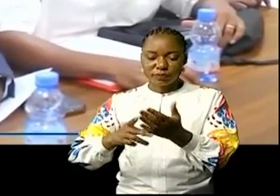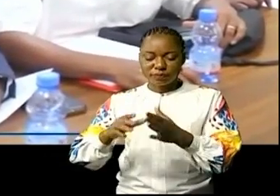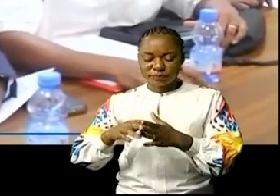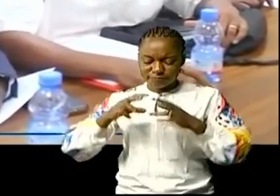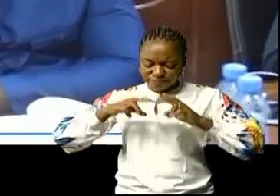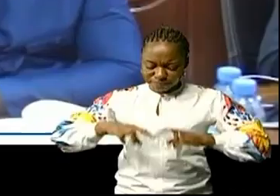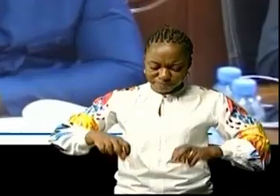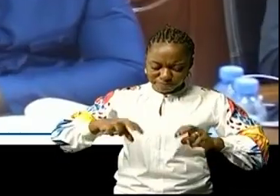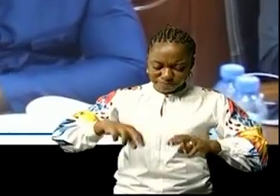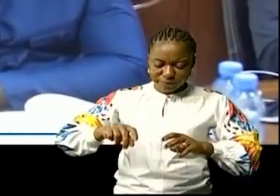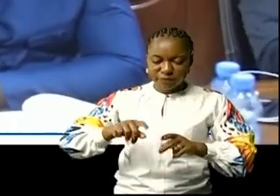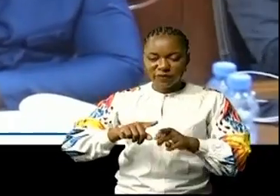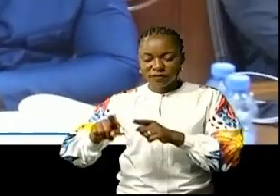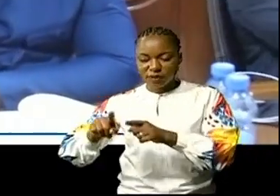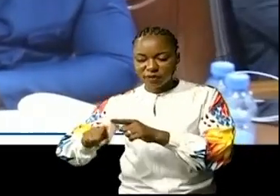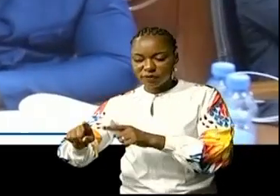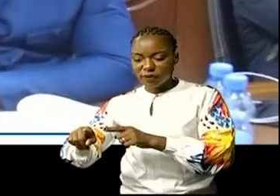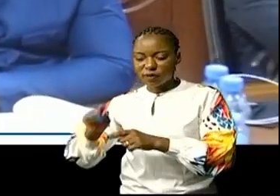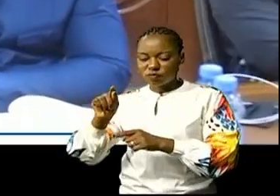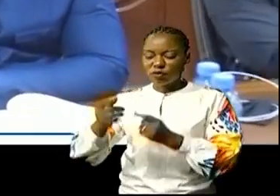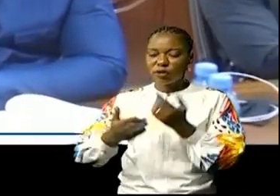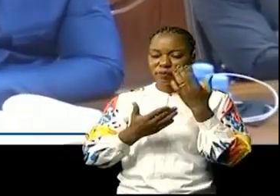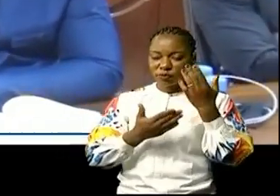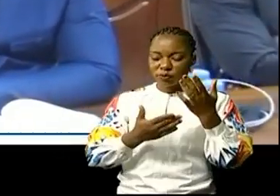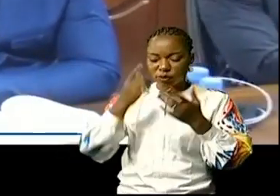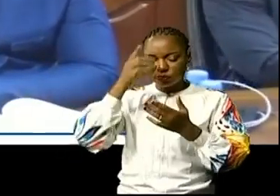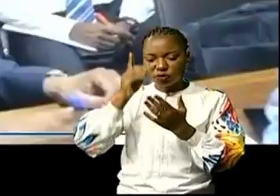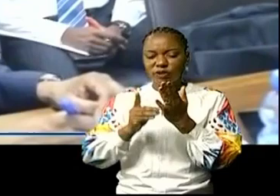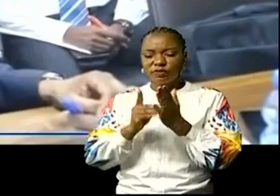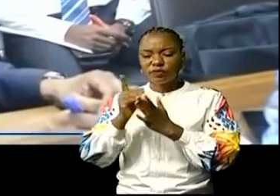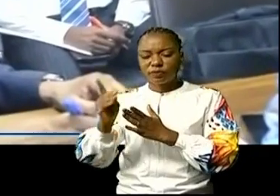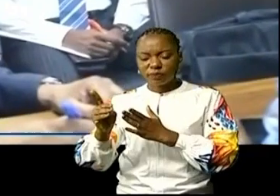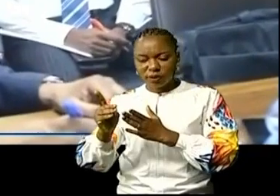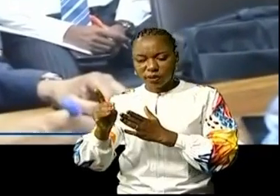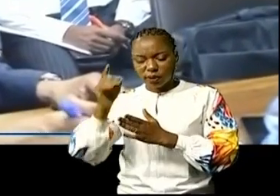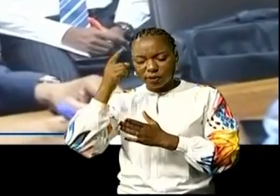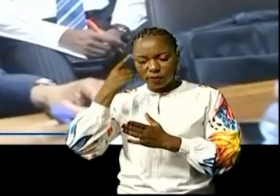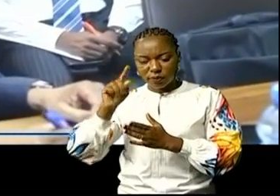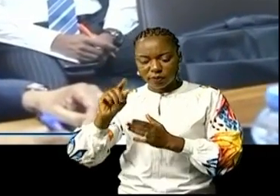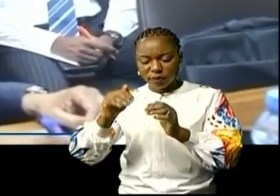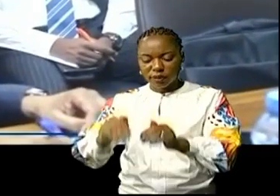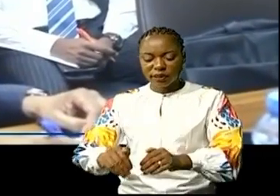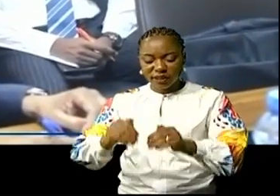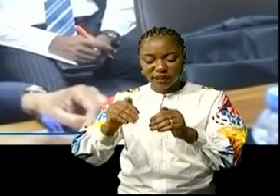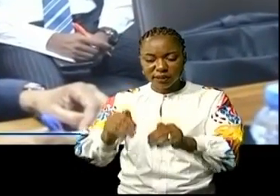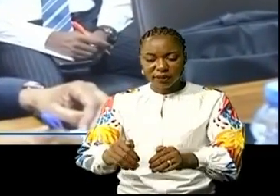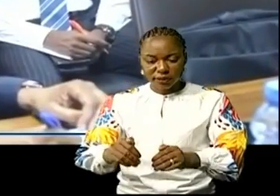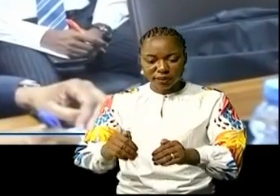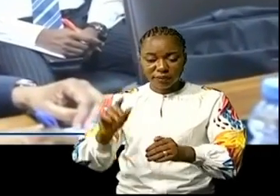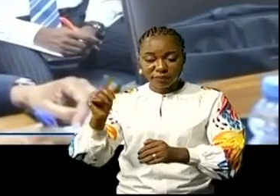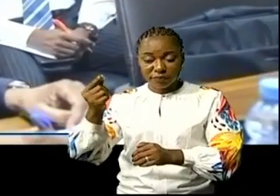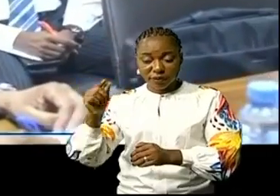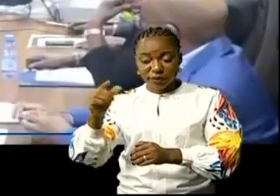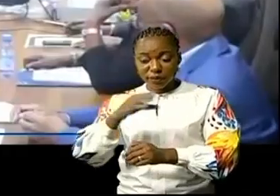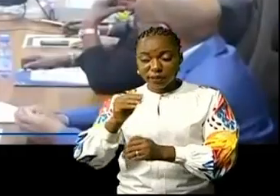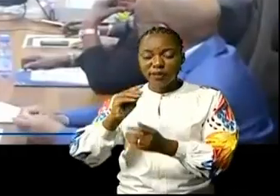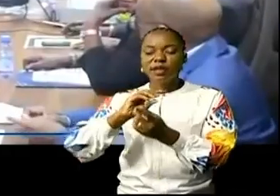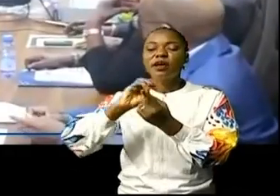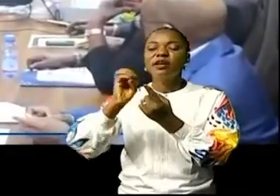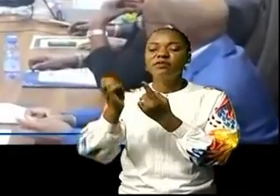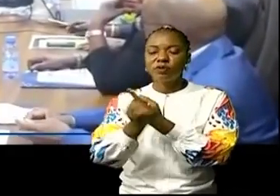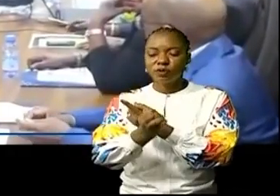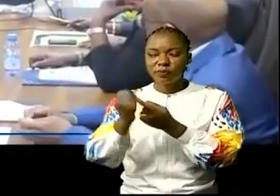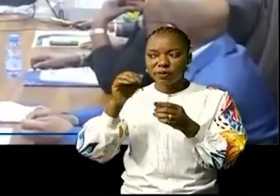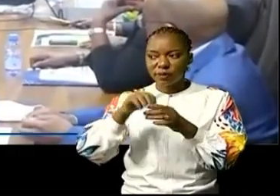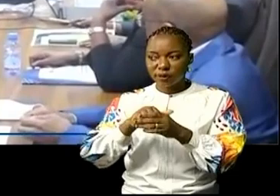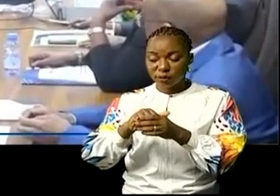examiné les différents points essentiels des développements qui va toucher le secteur de l'agriculture, mines et environnement, pour ne citer